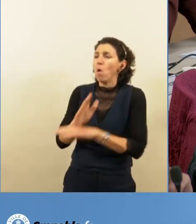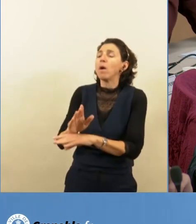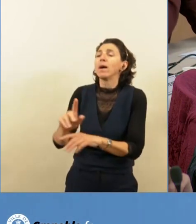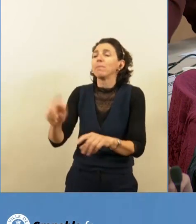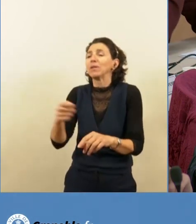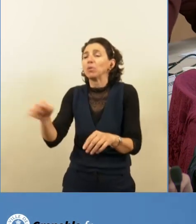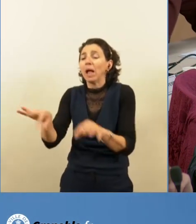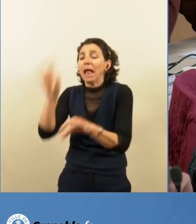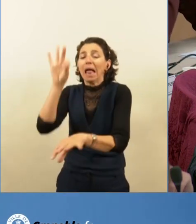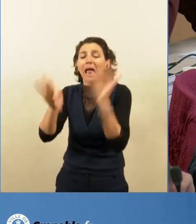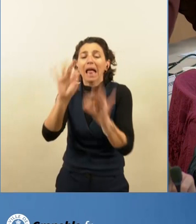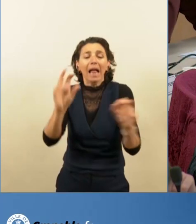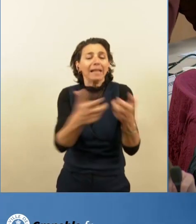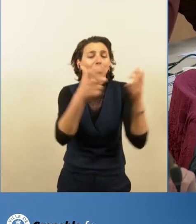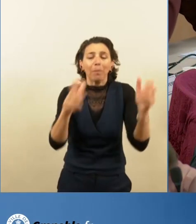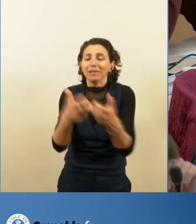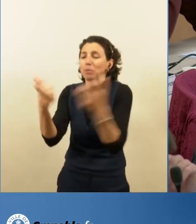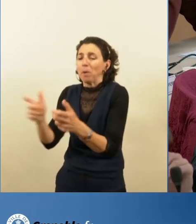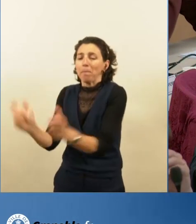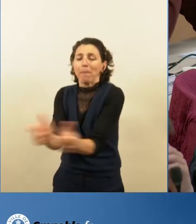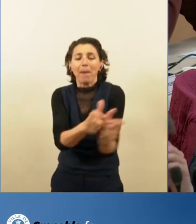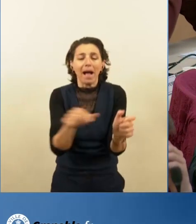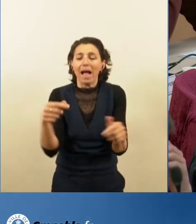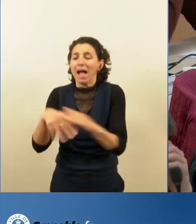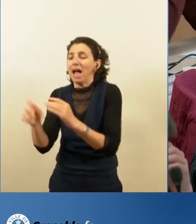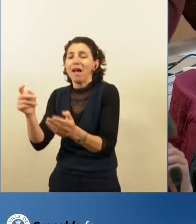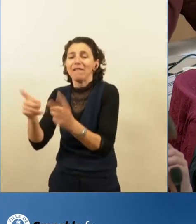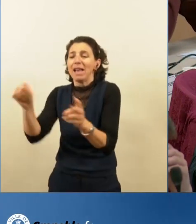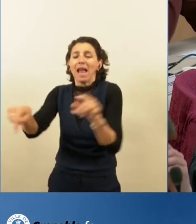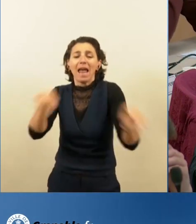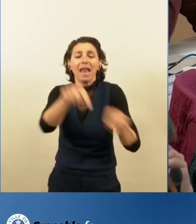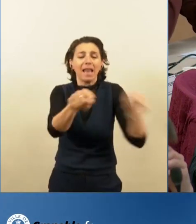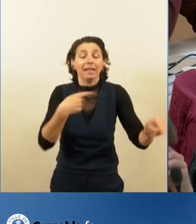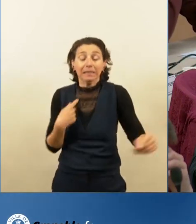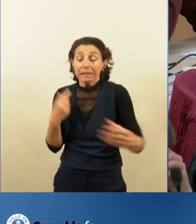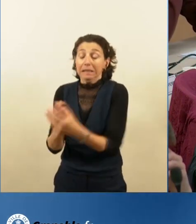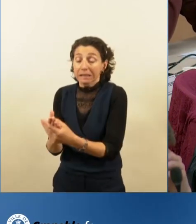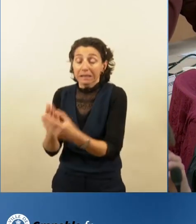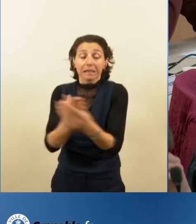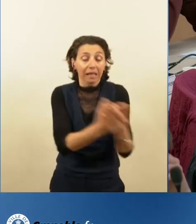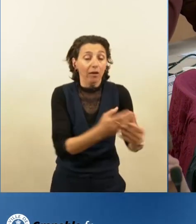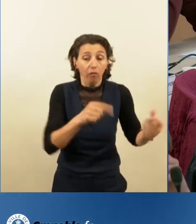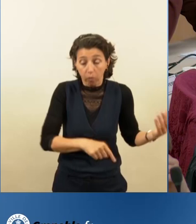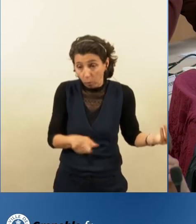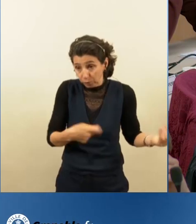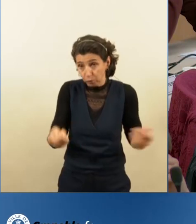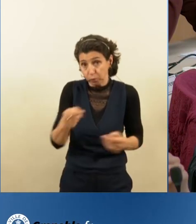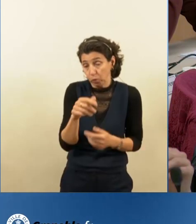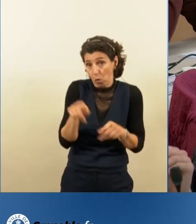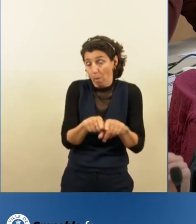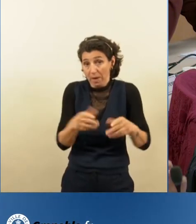trouver dans la ville des situations où il faut intervenir pour corriger peut-être certains points